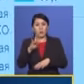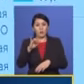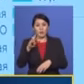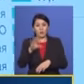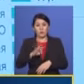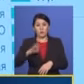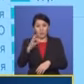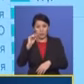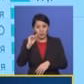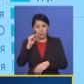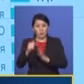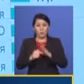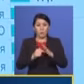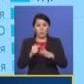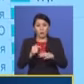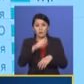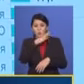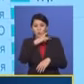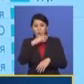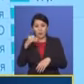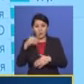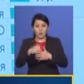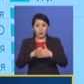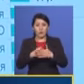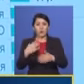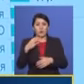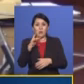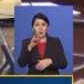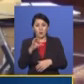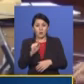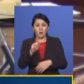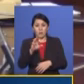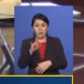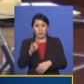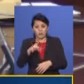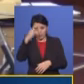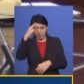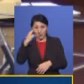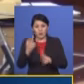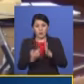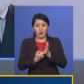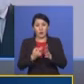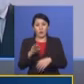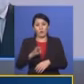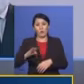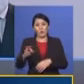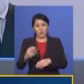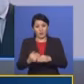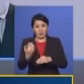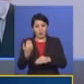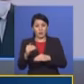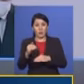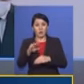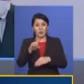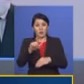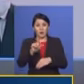мен Шымкент қаласы қаржыны молырақ құйған. Ал Қызылорда, Атырау, Батыс Қазақстан және Қарағанды өңірлері артта қалды. Өйткені